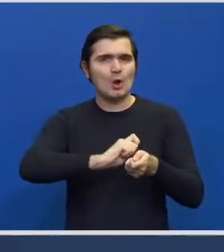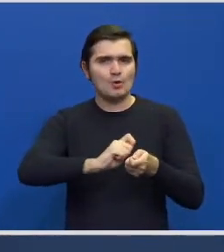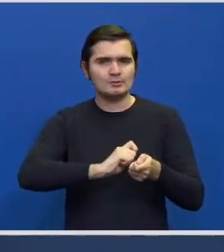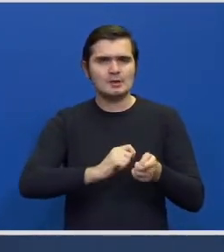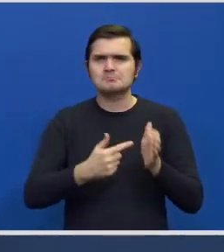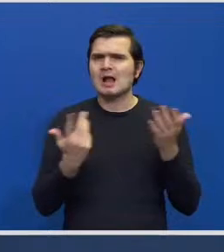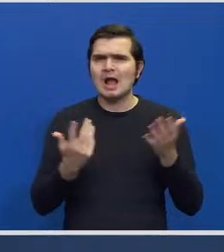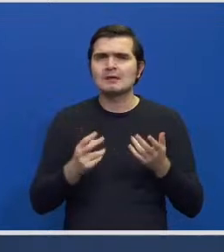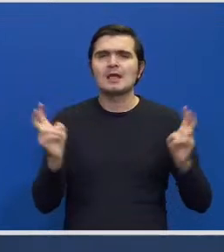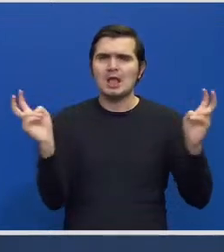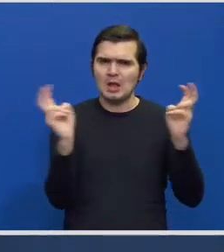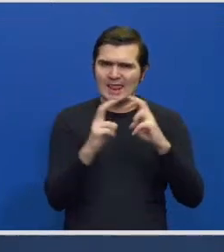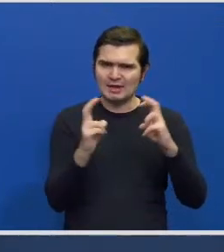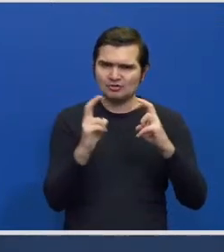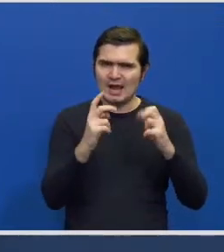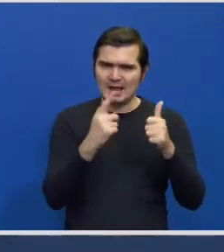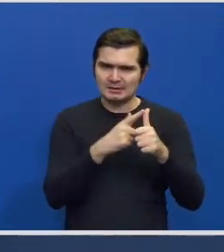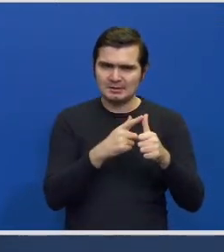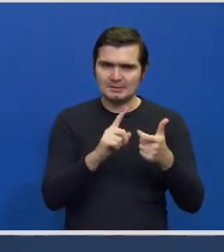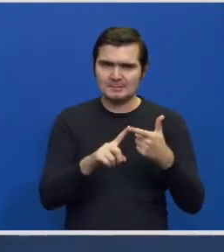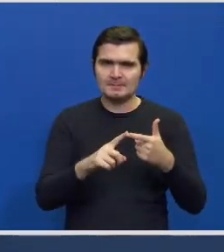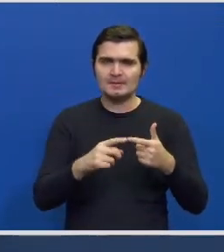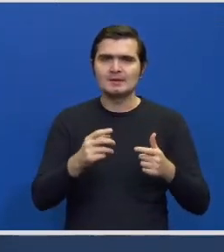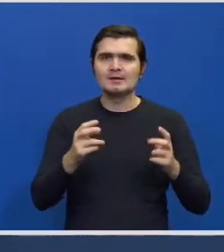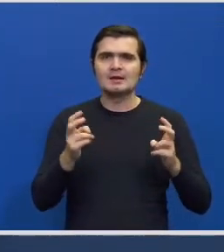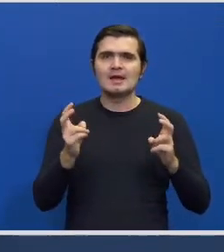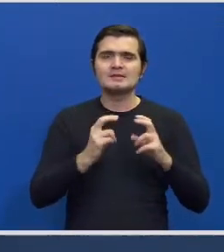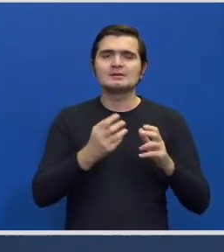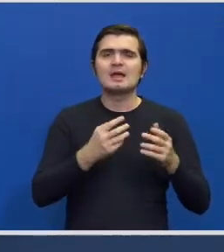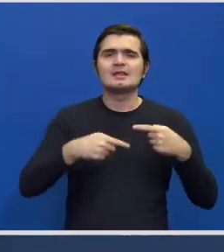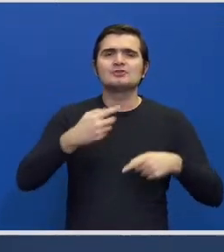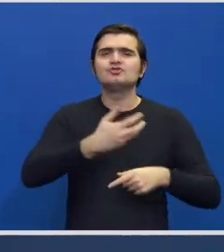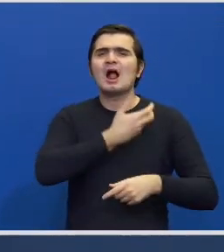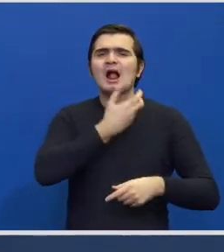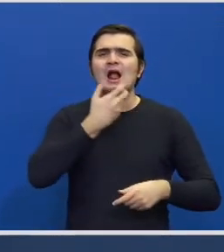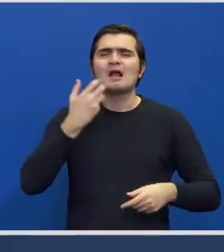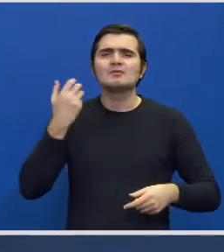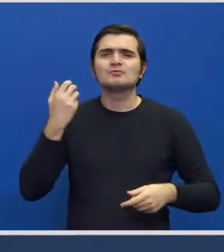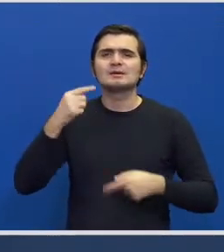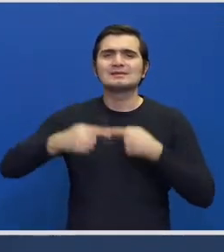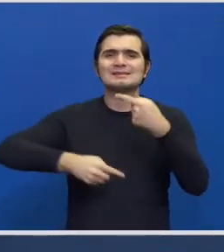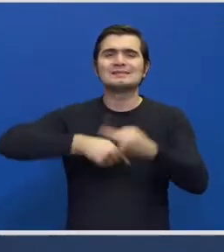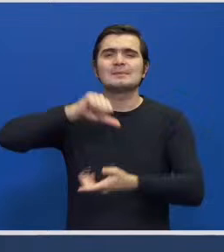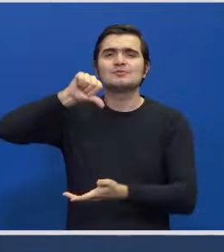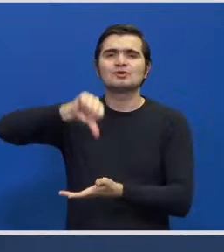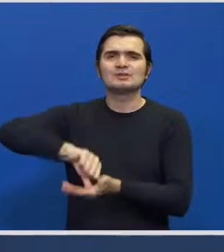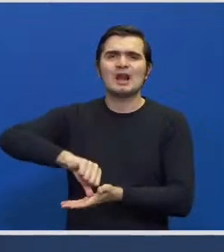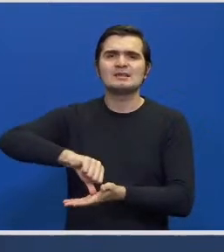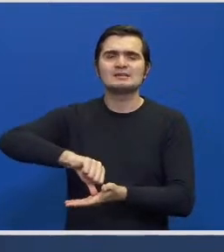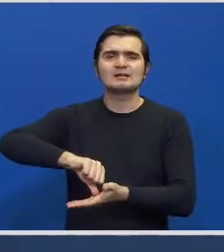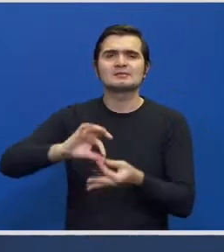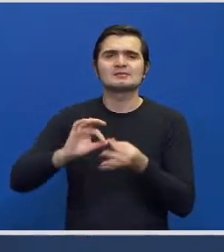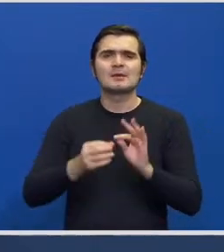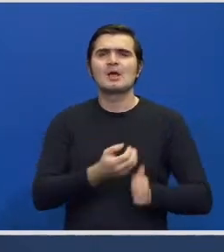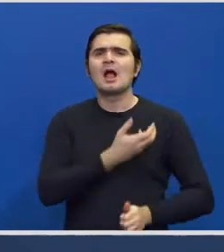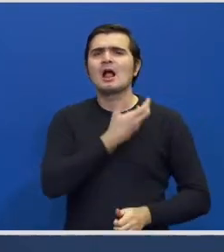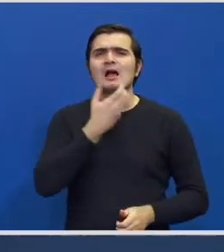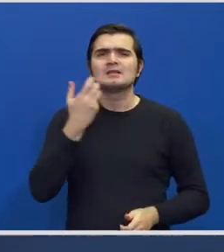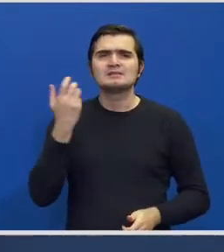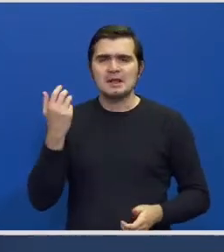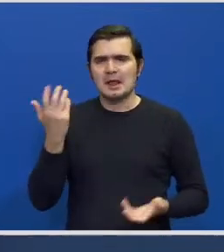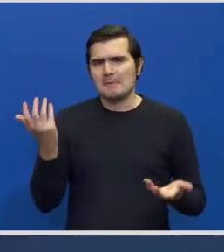pot deconta, respectiv energia electrică, energia termică în sistem centralizat,